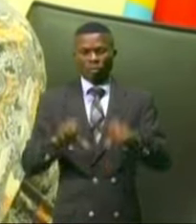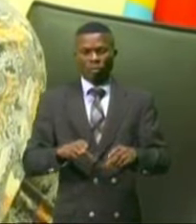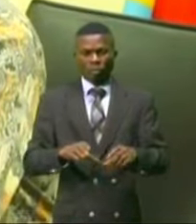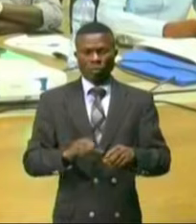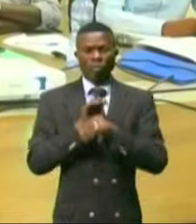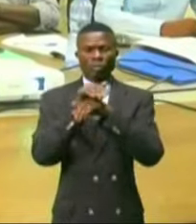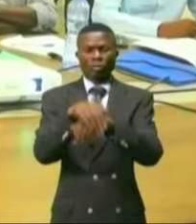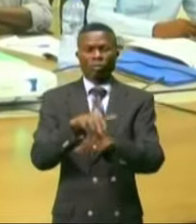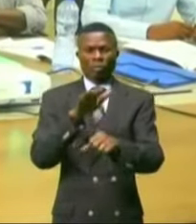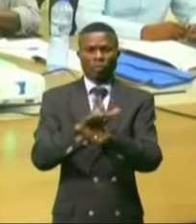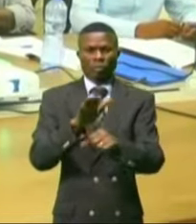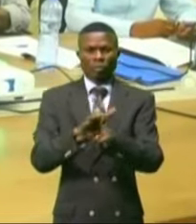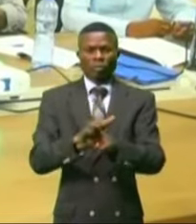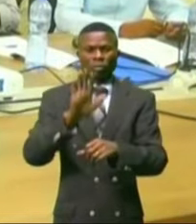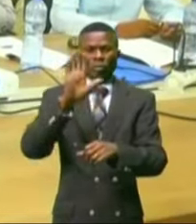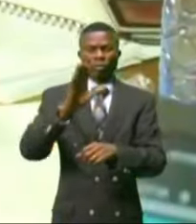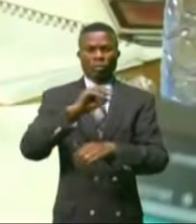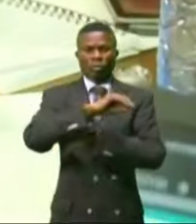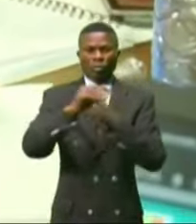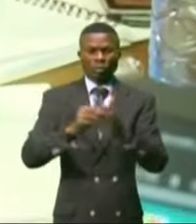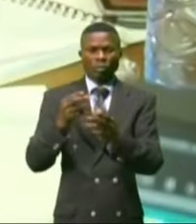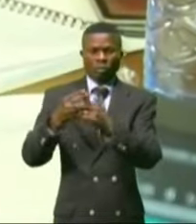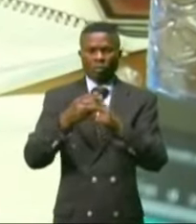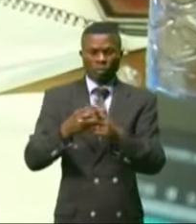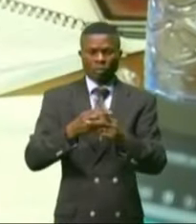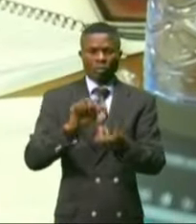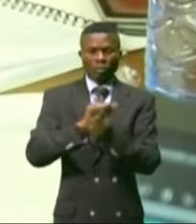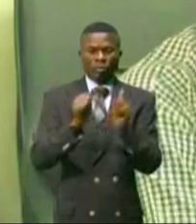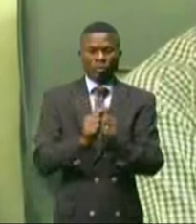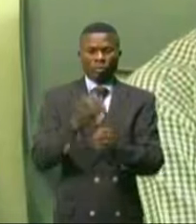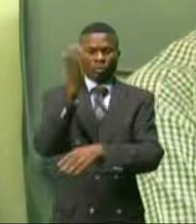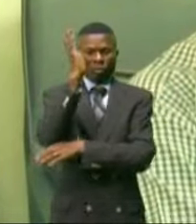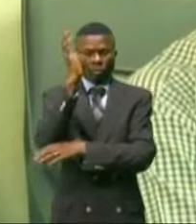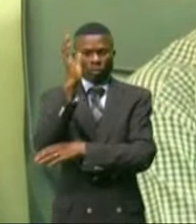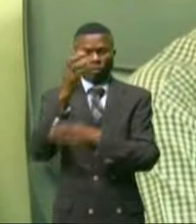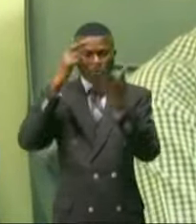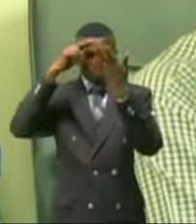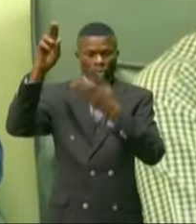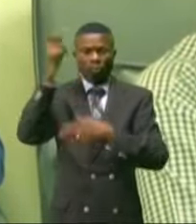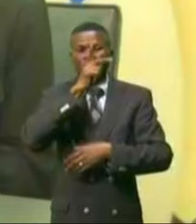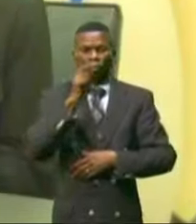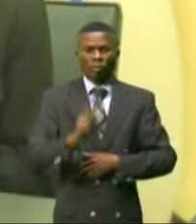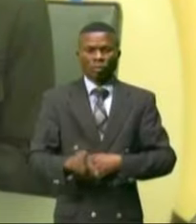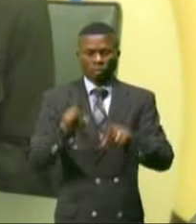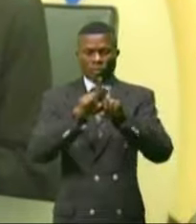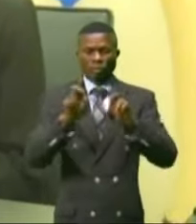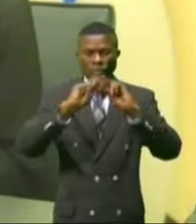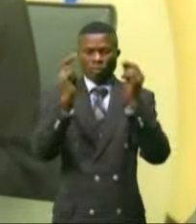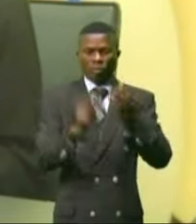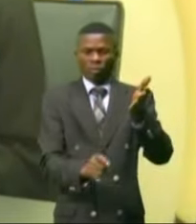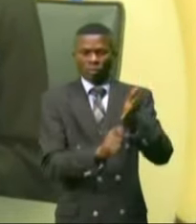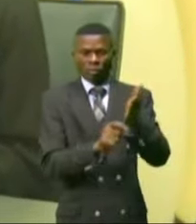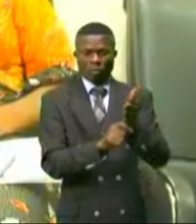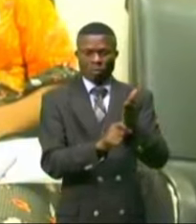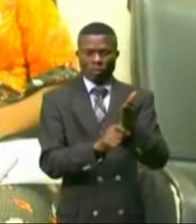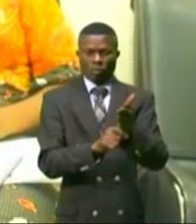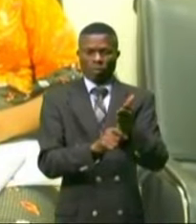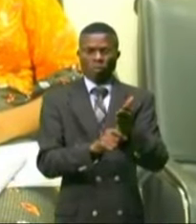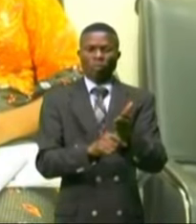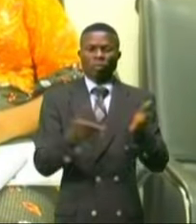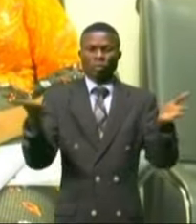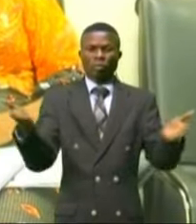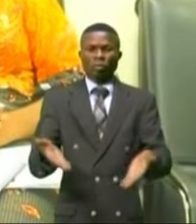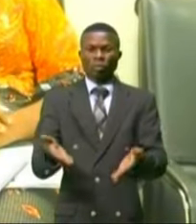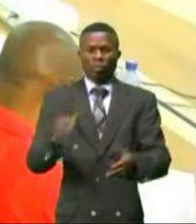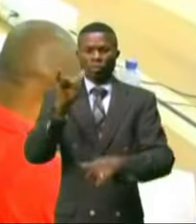la participation du Centre de surveillance de la biodiversité de l'Université de Kisangani et l'équipe technique de la Task Force en